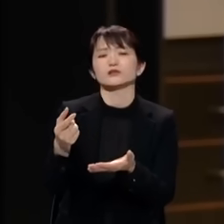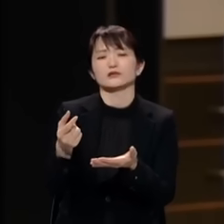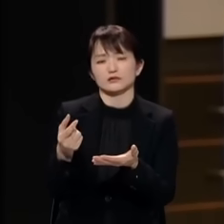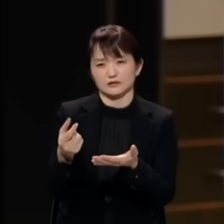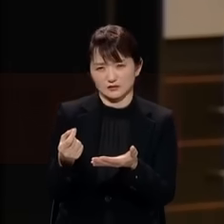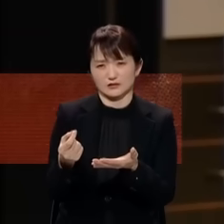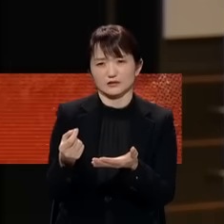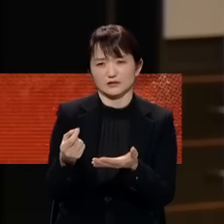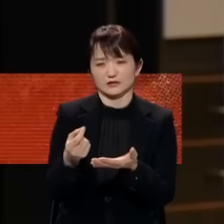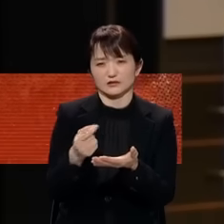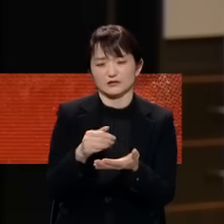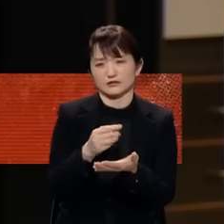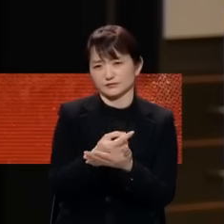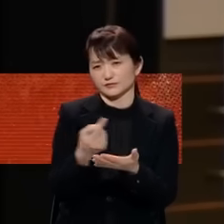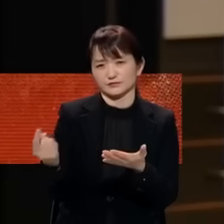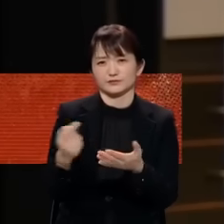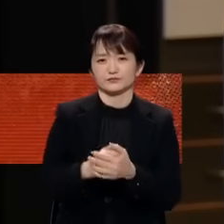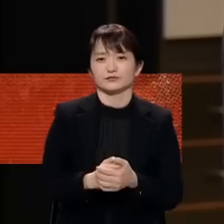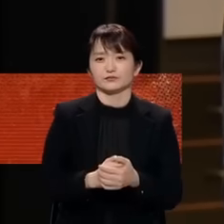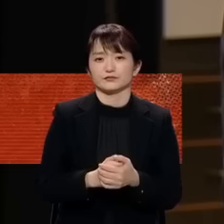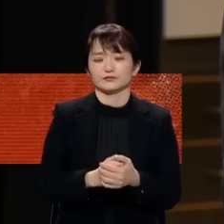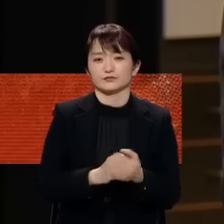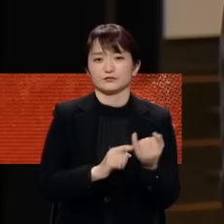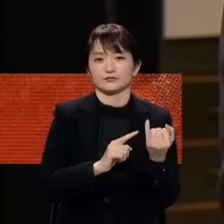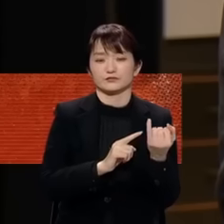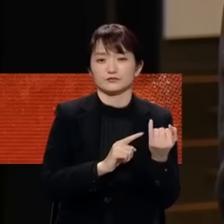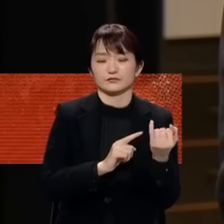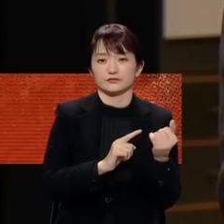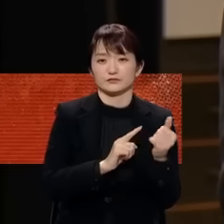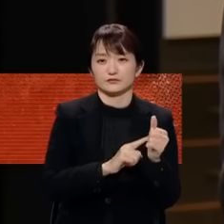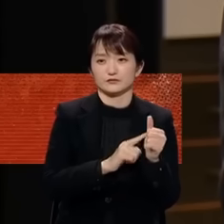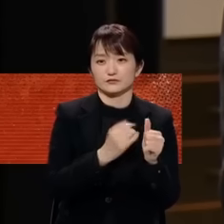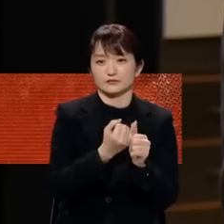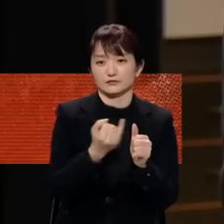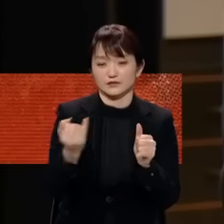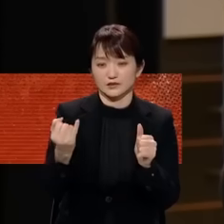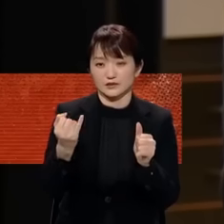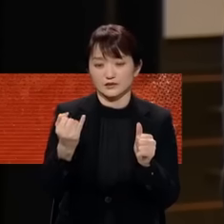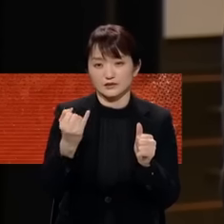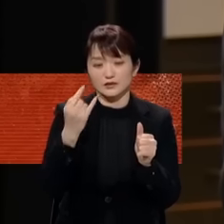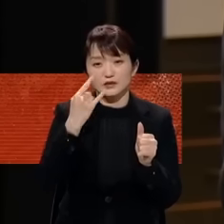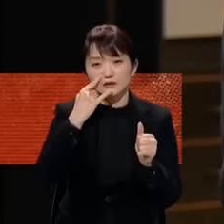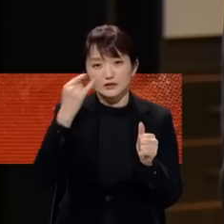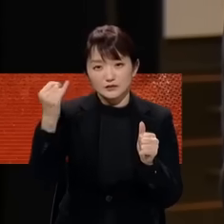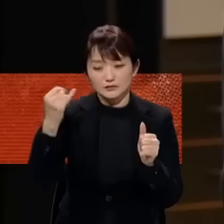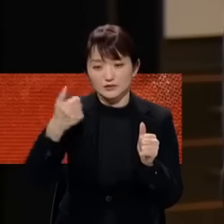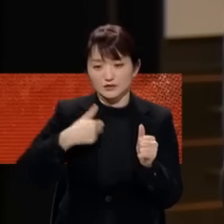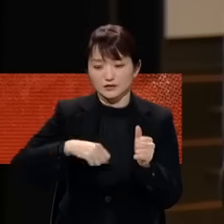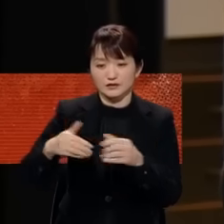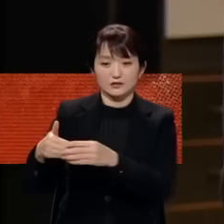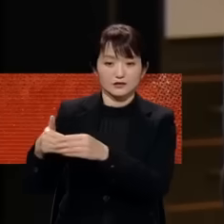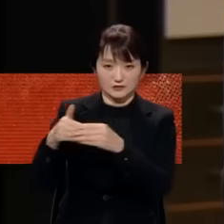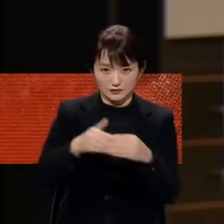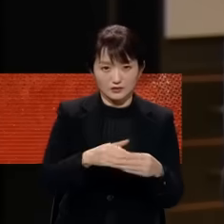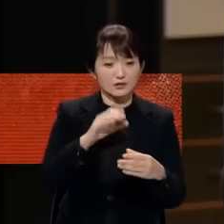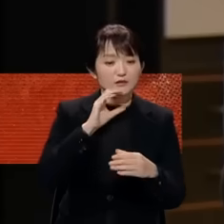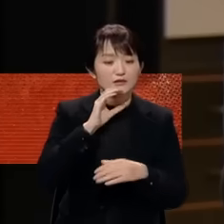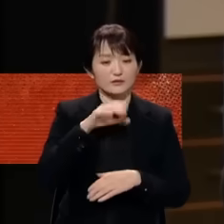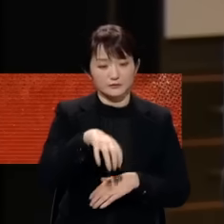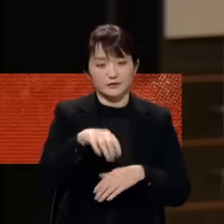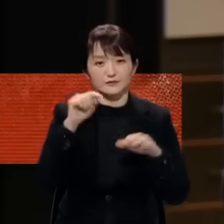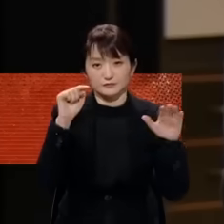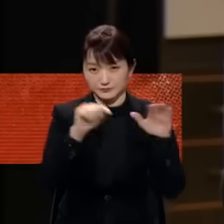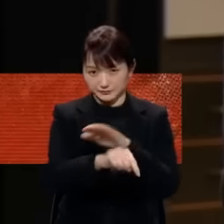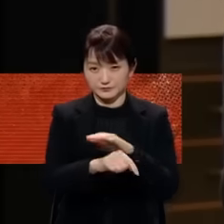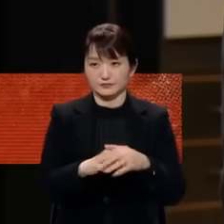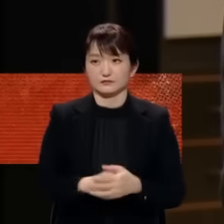이런 사연입니다이 사연자가 최근에 그 아내 아들 또 장모 님까지 모시고이 외출했다가 카페에 들르게 됐다고 합니다 그런데 그